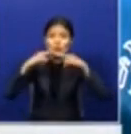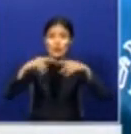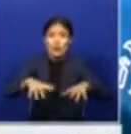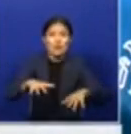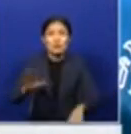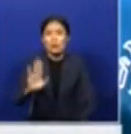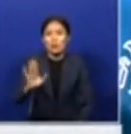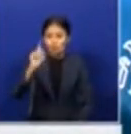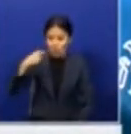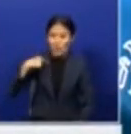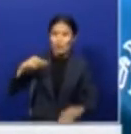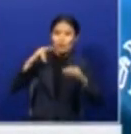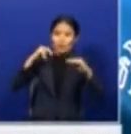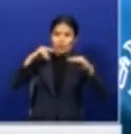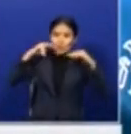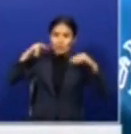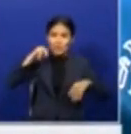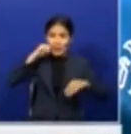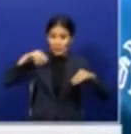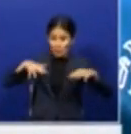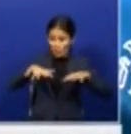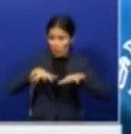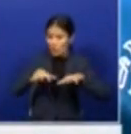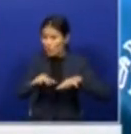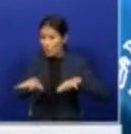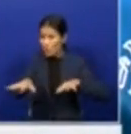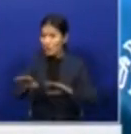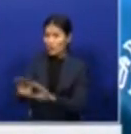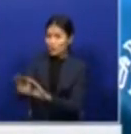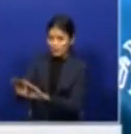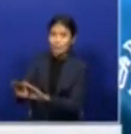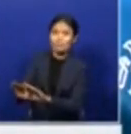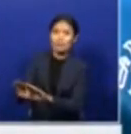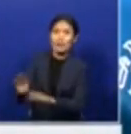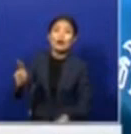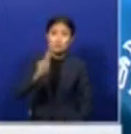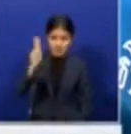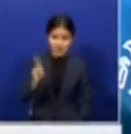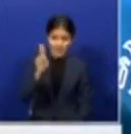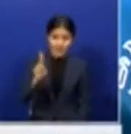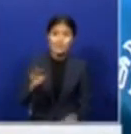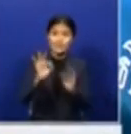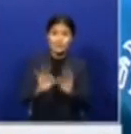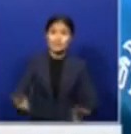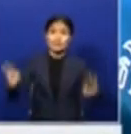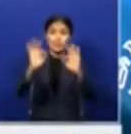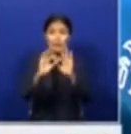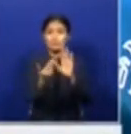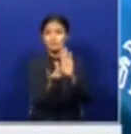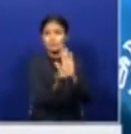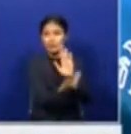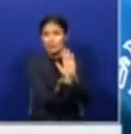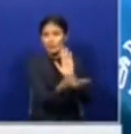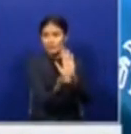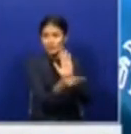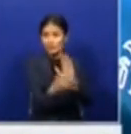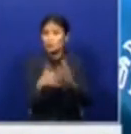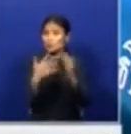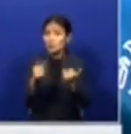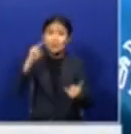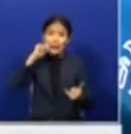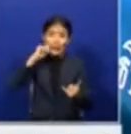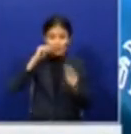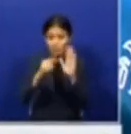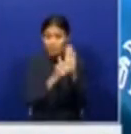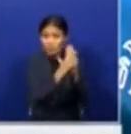าคตะวันออกเฉียงเหนือให้ชาวนาชาวไร่เนี่ยได้มีโอกาสใช้น้ำในยามหน้าแล้งนะครับยิ่งถ้าตอนนี้แม่น้ำโขงเหือด